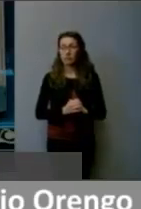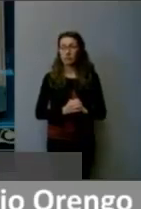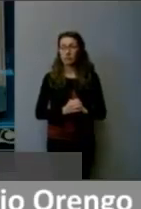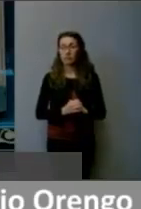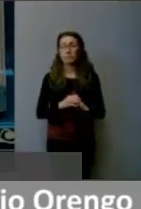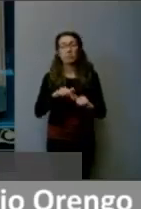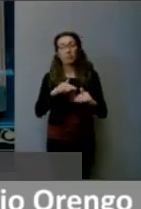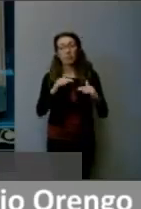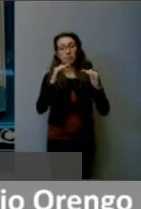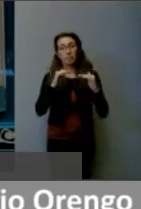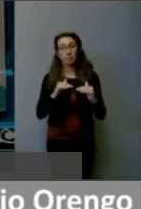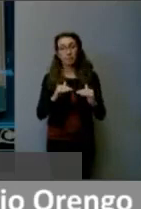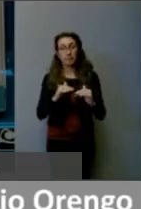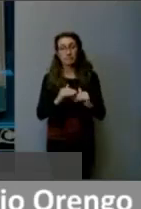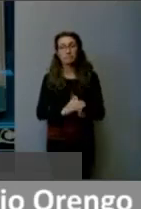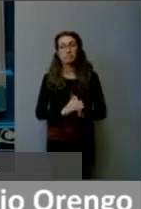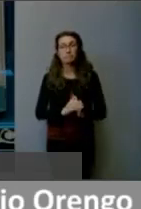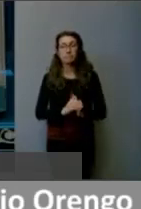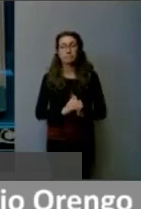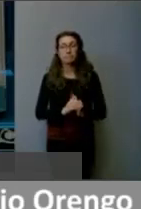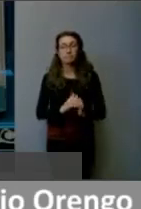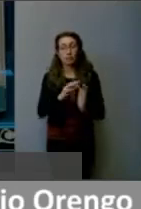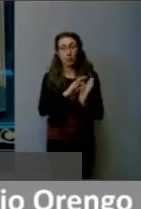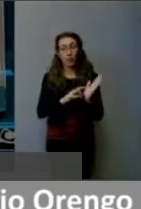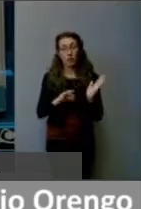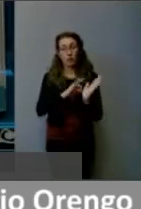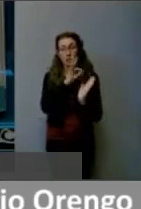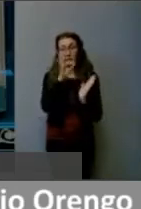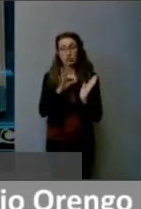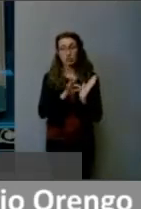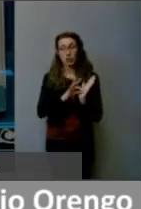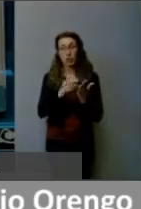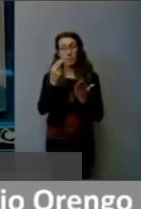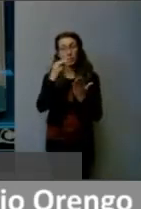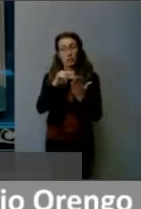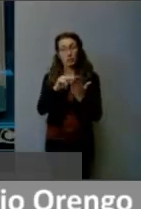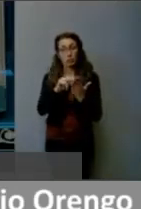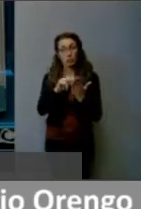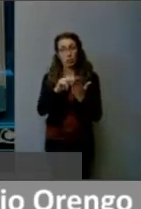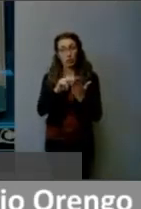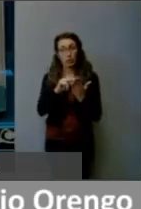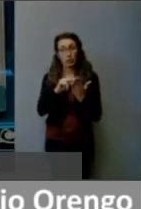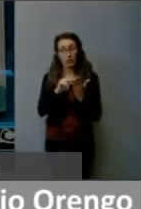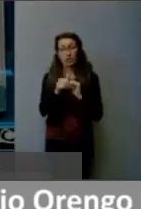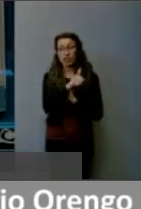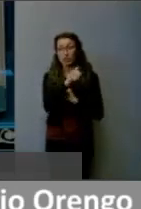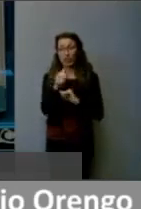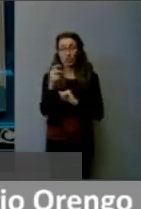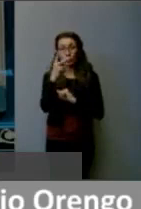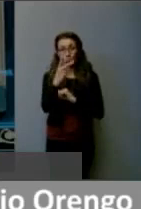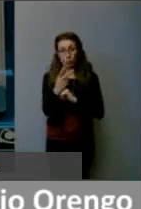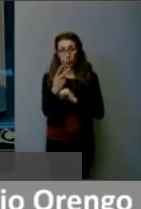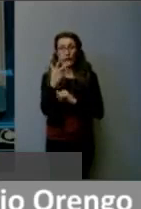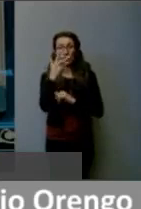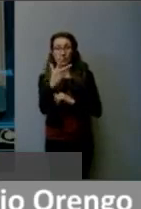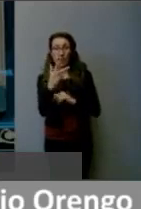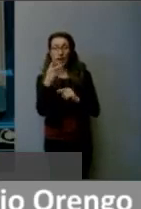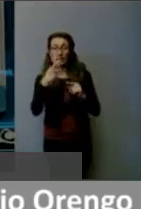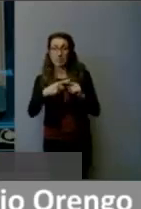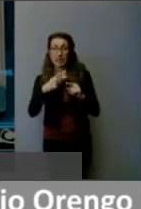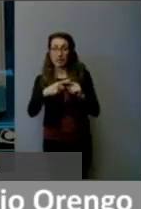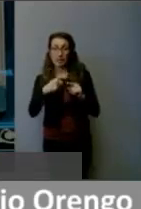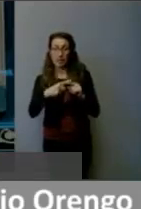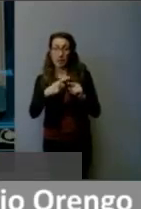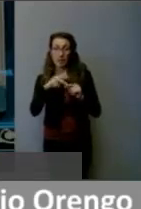Passiamo al successivo punto all'ordine del giorno, colleghi. La mozione 0102 del 3 settembre